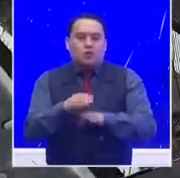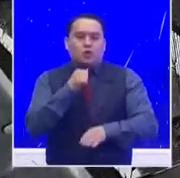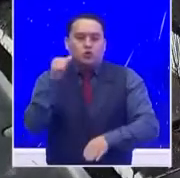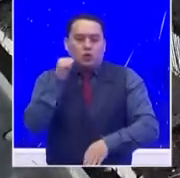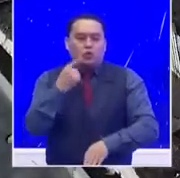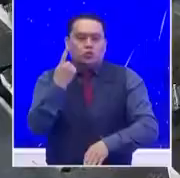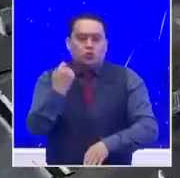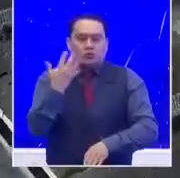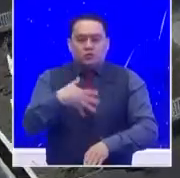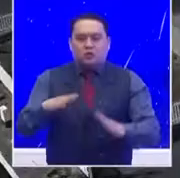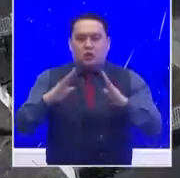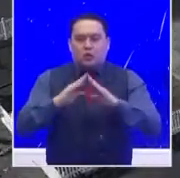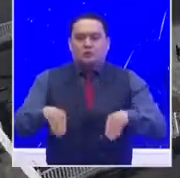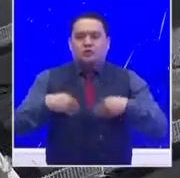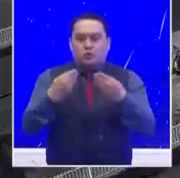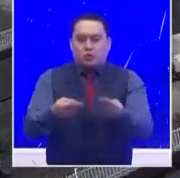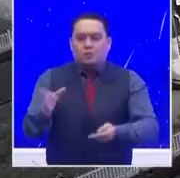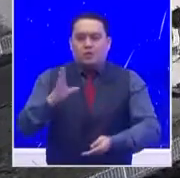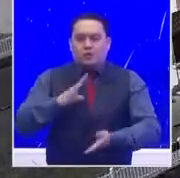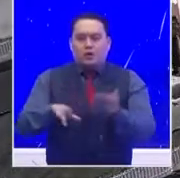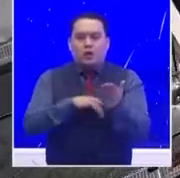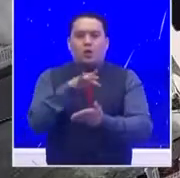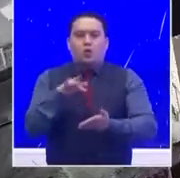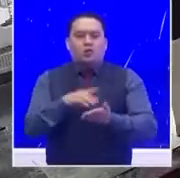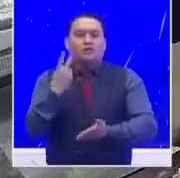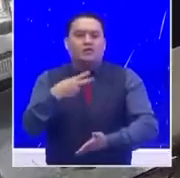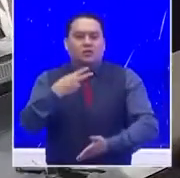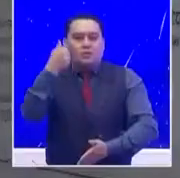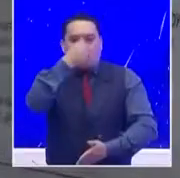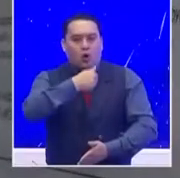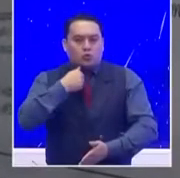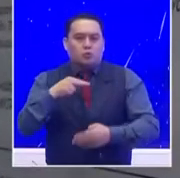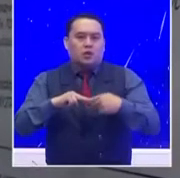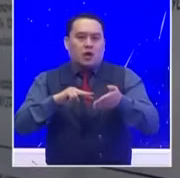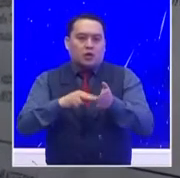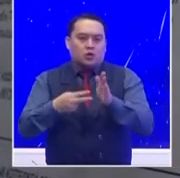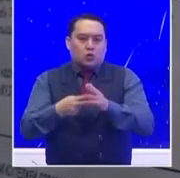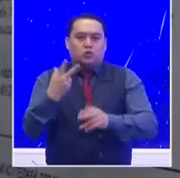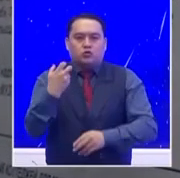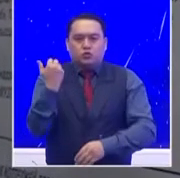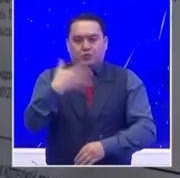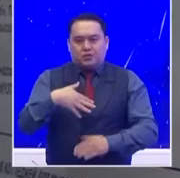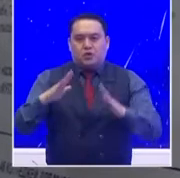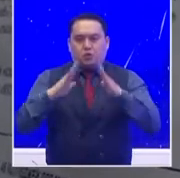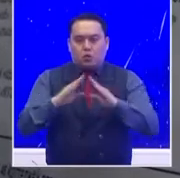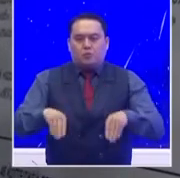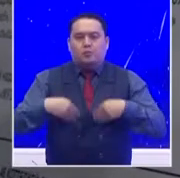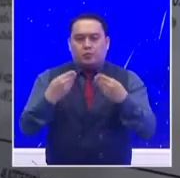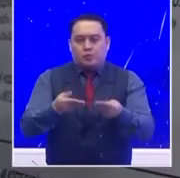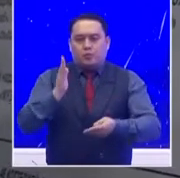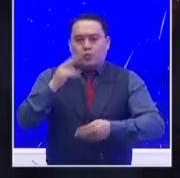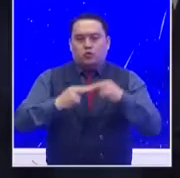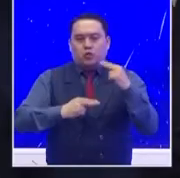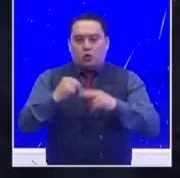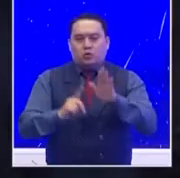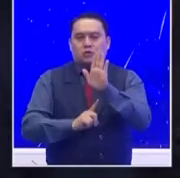на более 150 домов по словам городских властей 2020 они планируют возвести еще около 350 коттеджей помимо этого